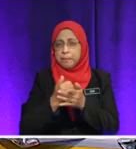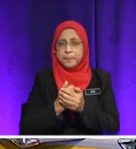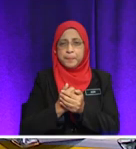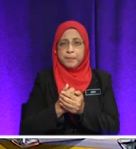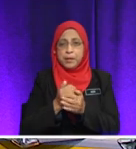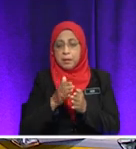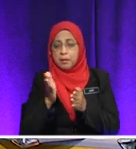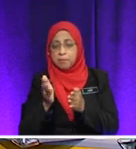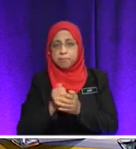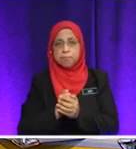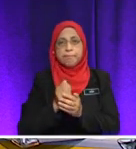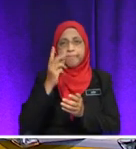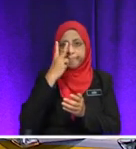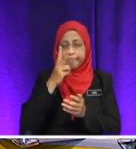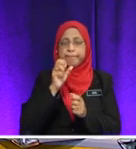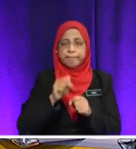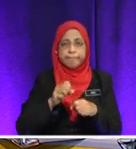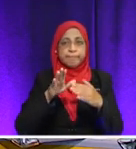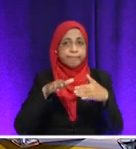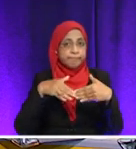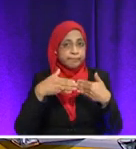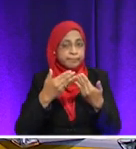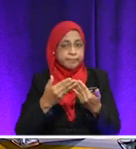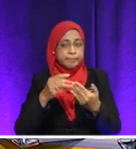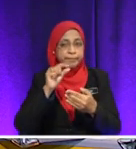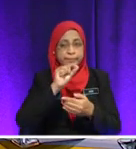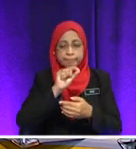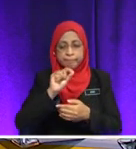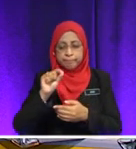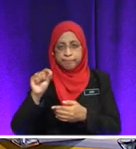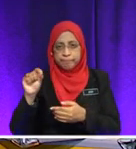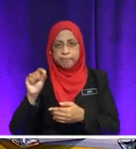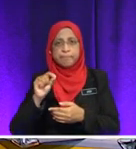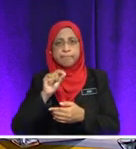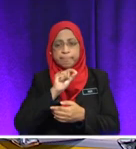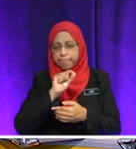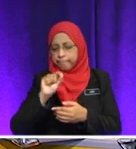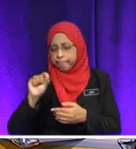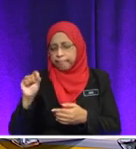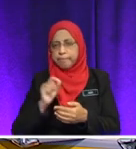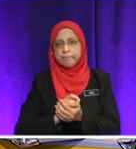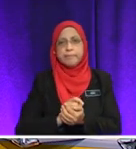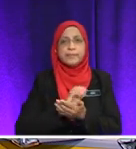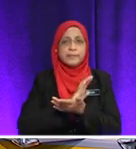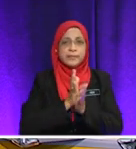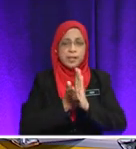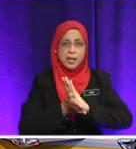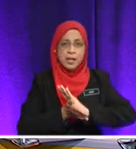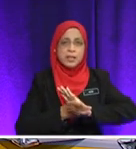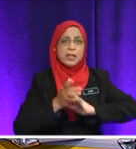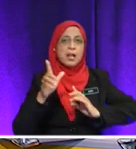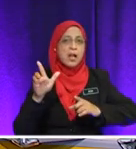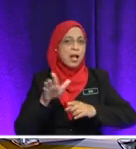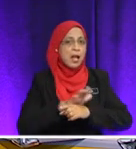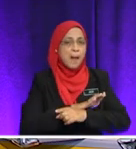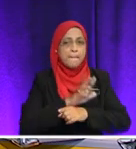kiri ini kita akan nampak Bagaimana garisan objek itu ditebakkan jadi lengkaplah tiga pandangan asas